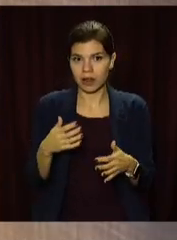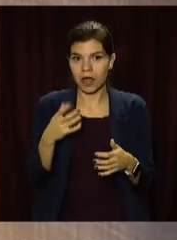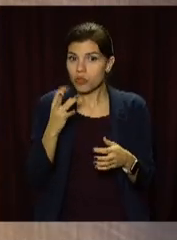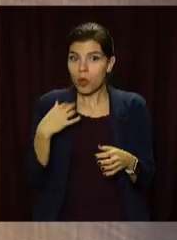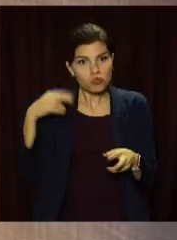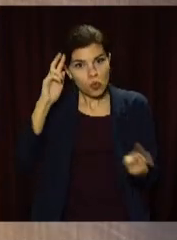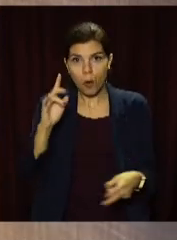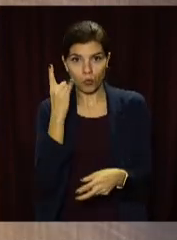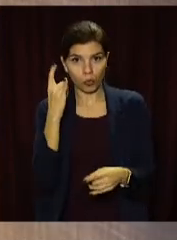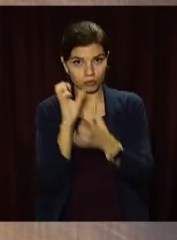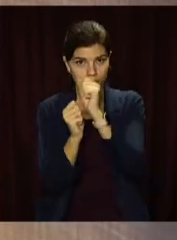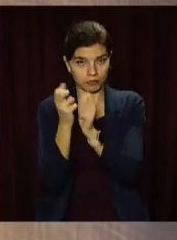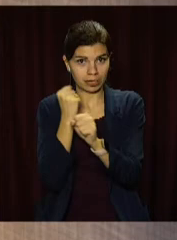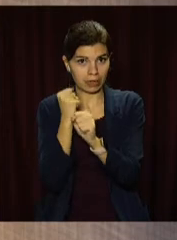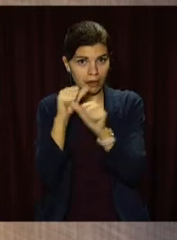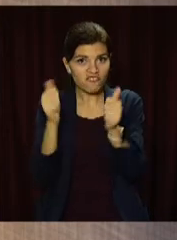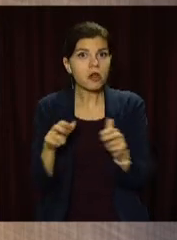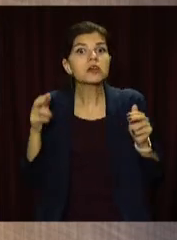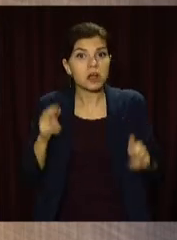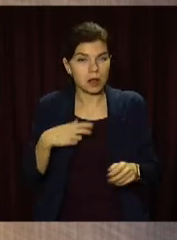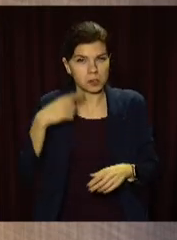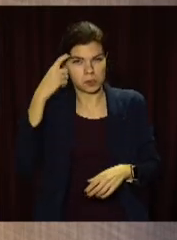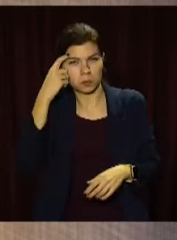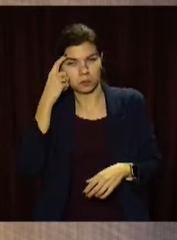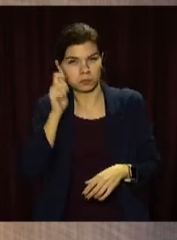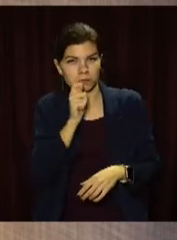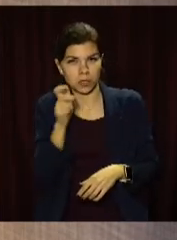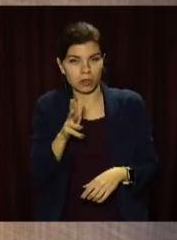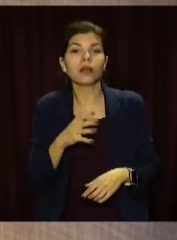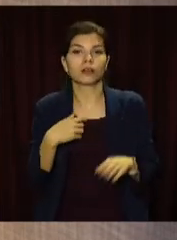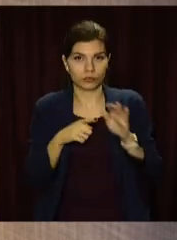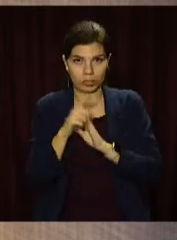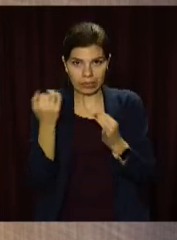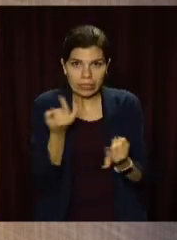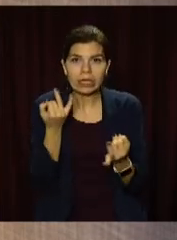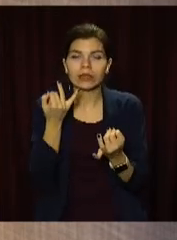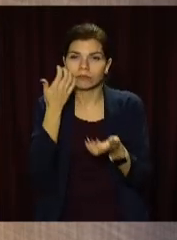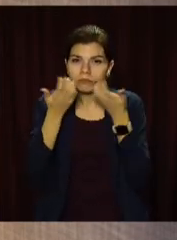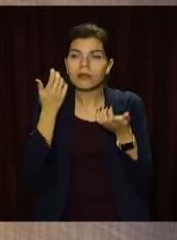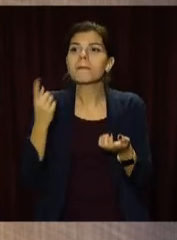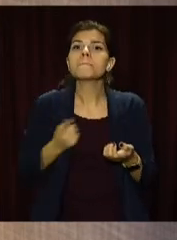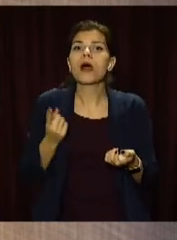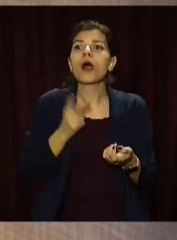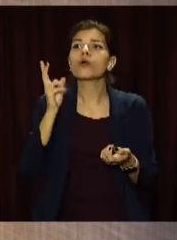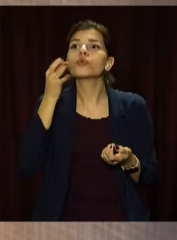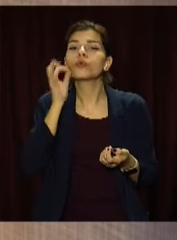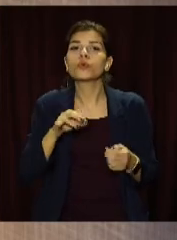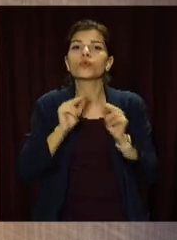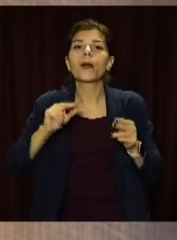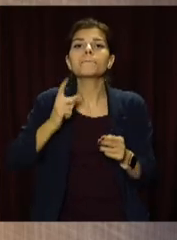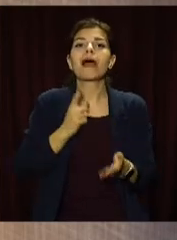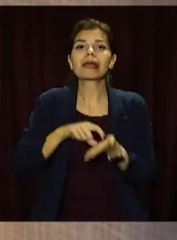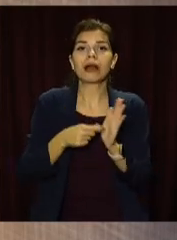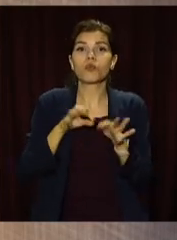вмію робити кукол. І я от почала інтересуватися, знайшла потім майстра, який проводив майстер-класи. І